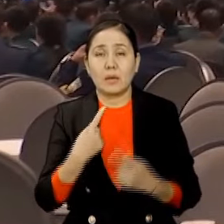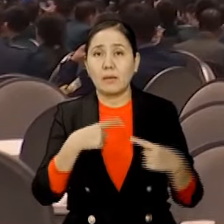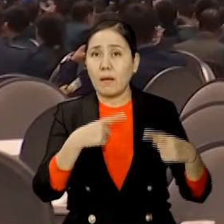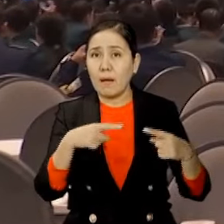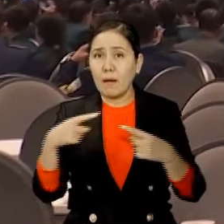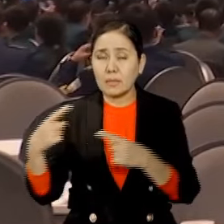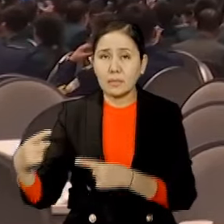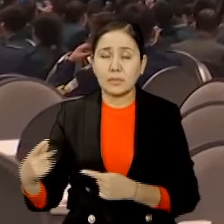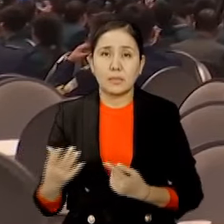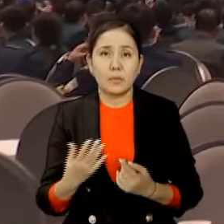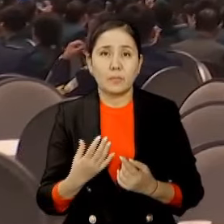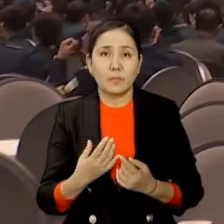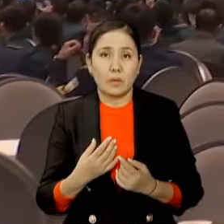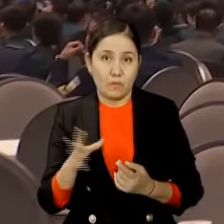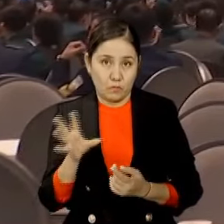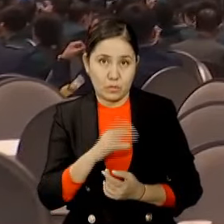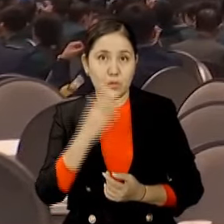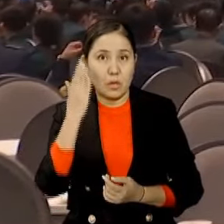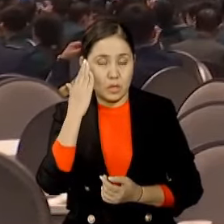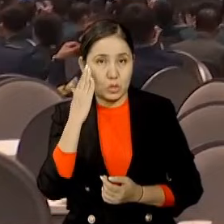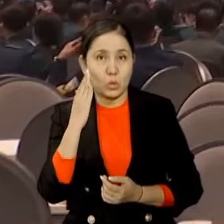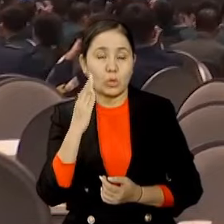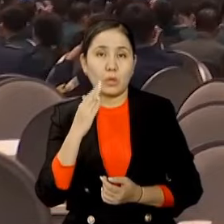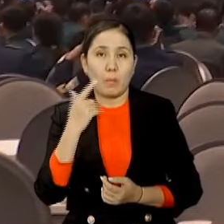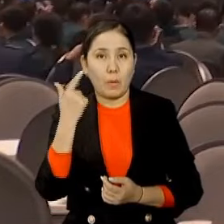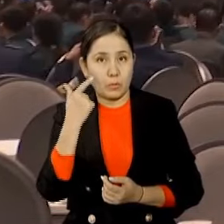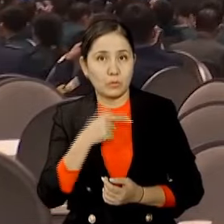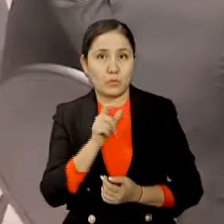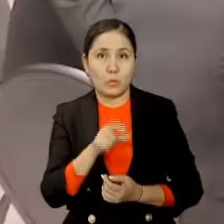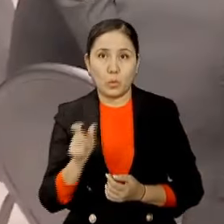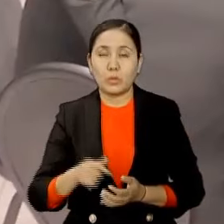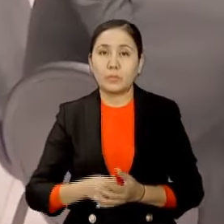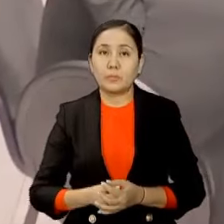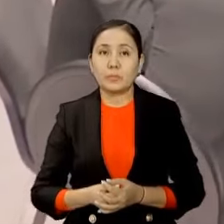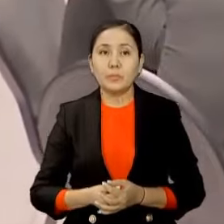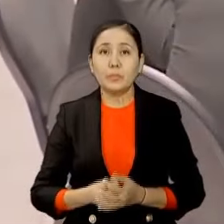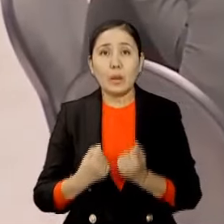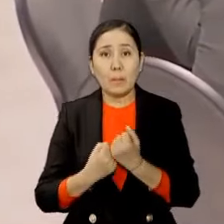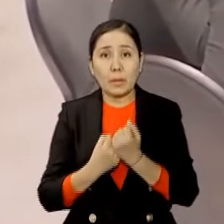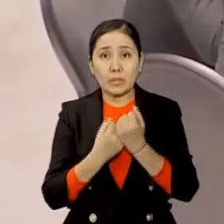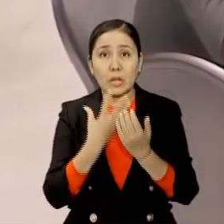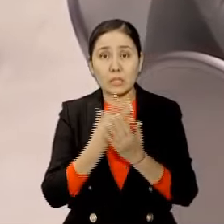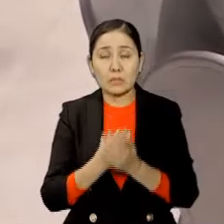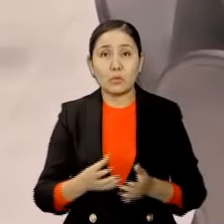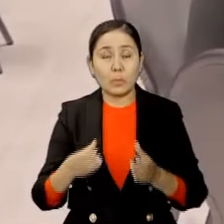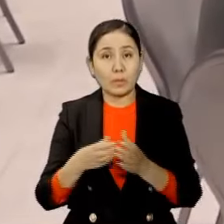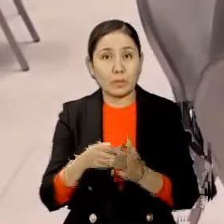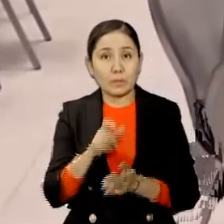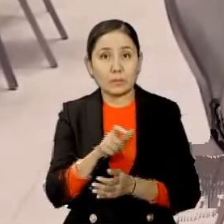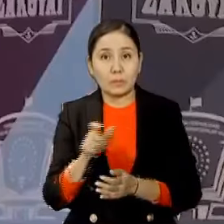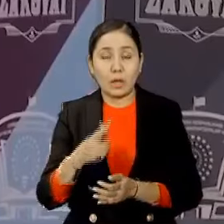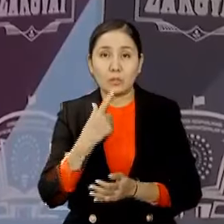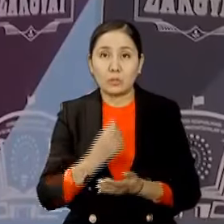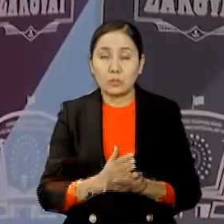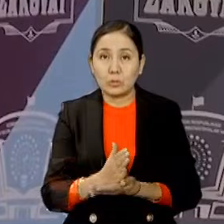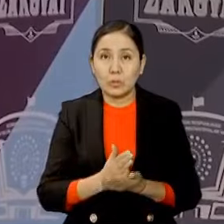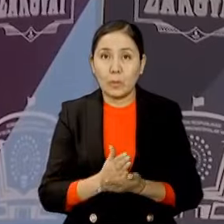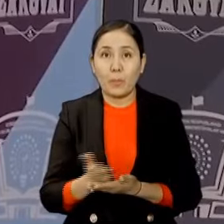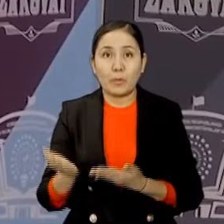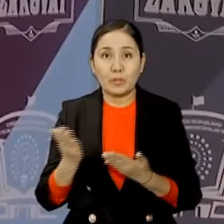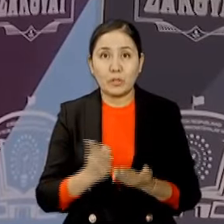людей. Все достаточно интеллектуальные, достаточно образованные люди. Поддержать своих подопечных, коллег и сослуживцев пришли